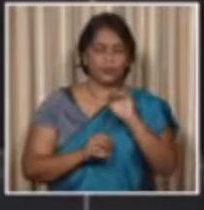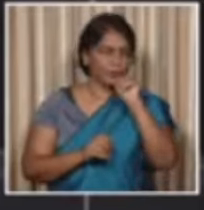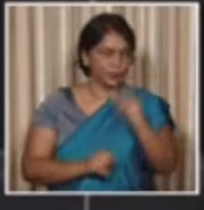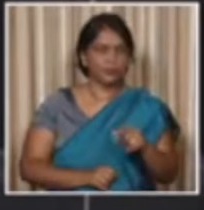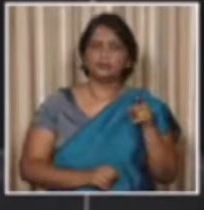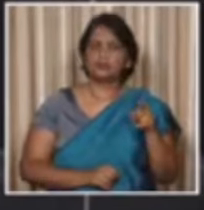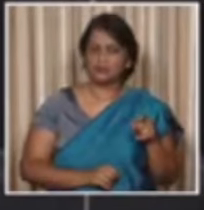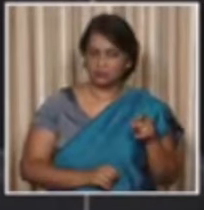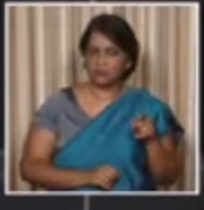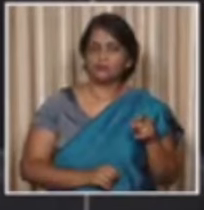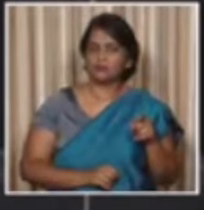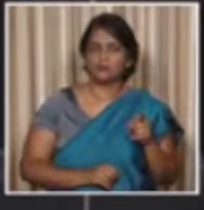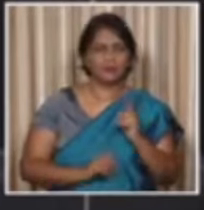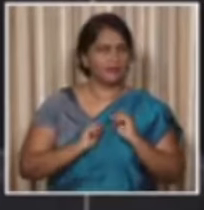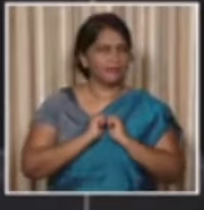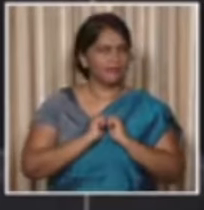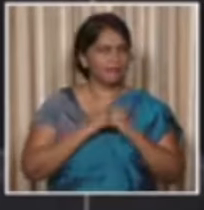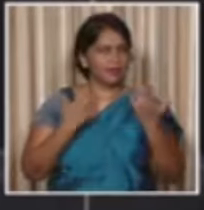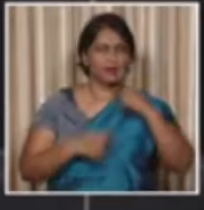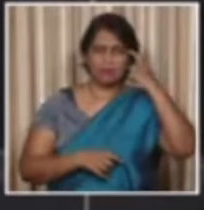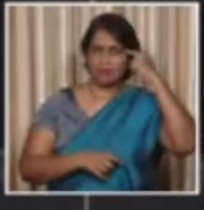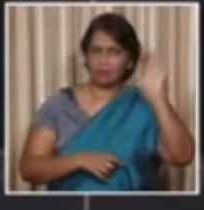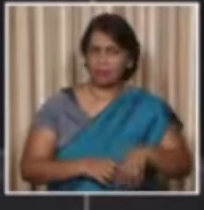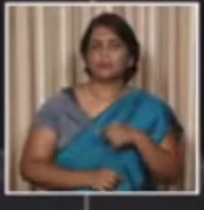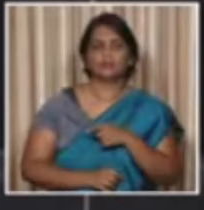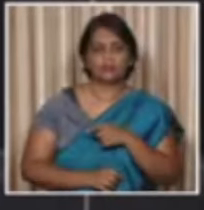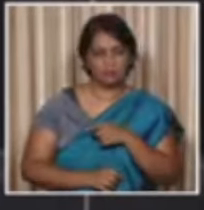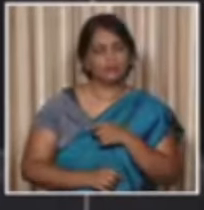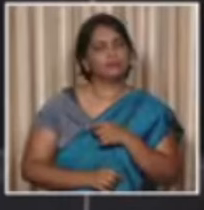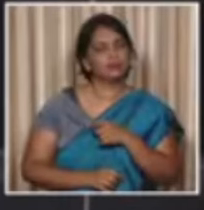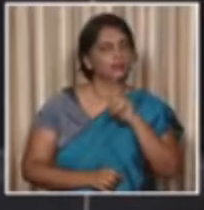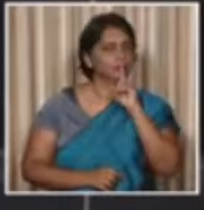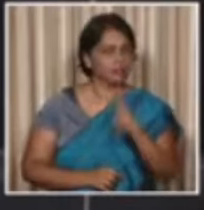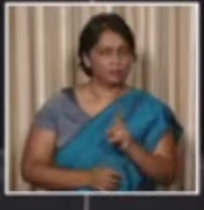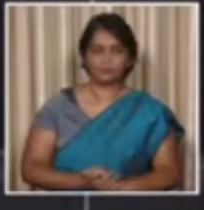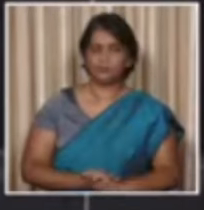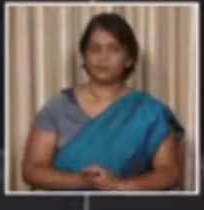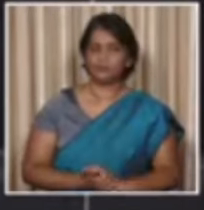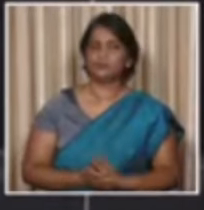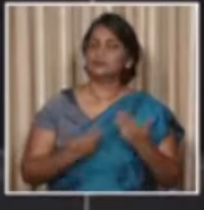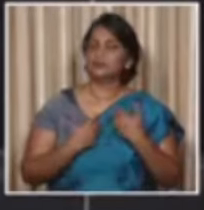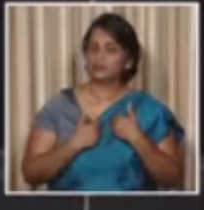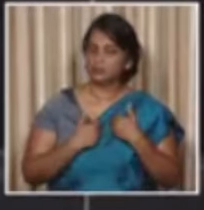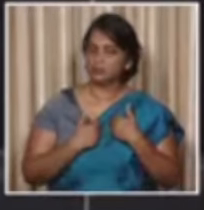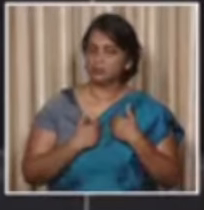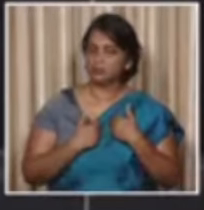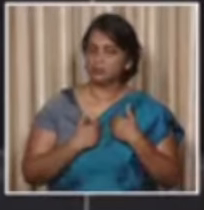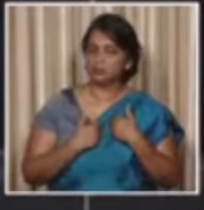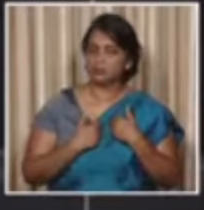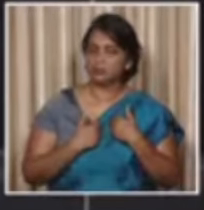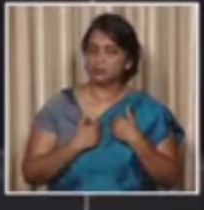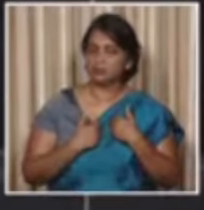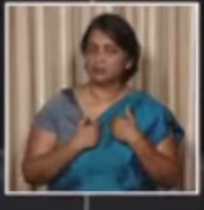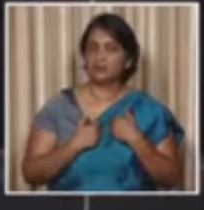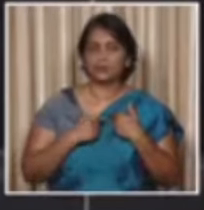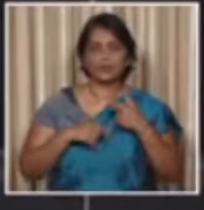සම්පූර්ණයෙන් පදනම් විරහිත අසත්‍යයක් කියන ටික සඳහන් වෙනවා. අපිට